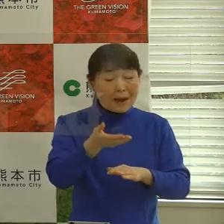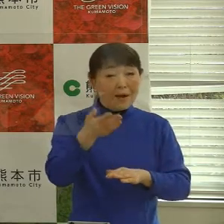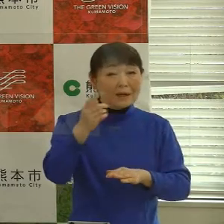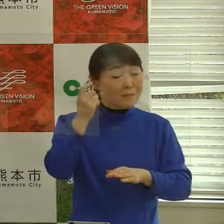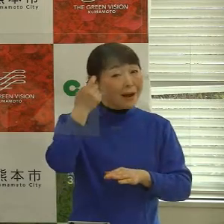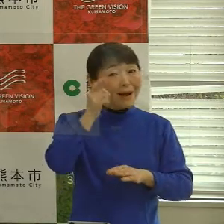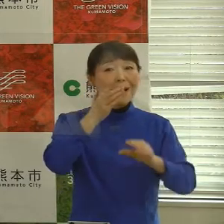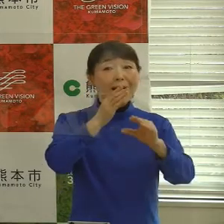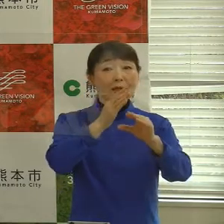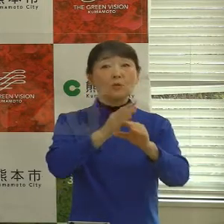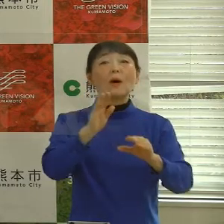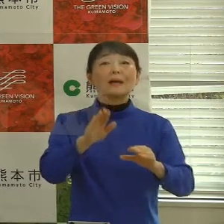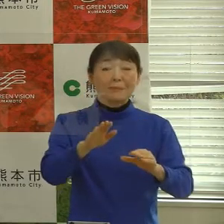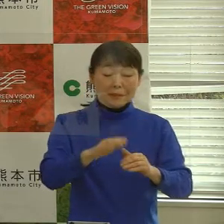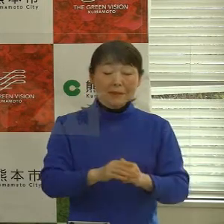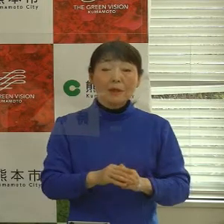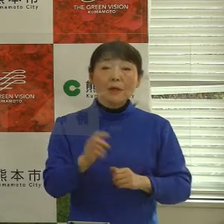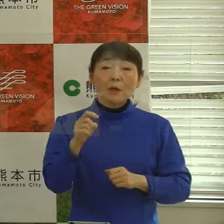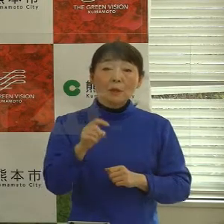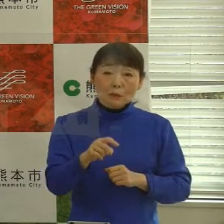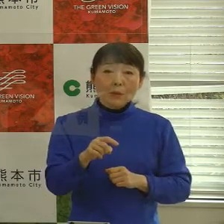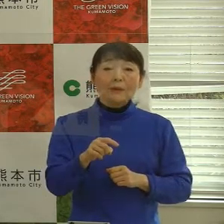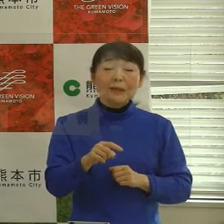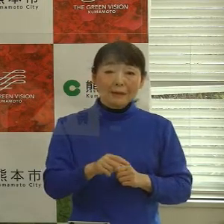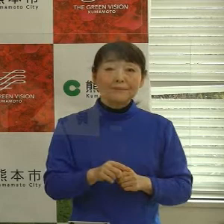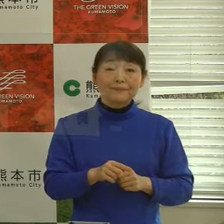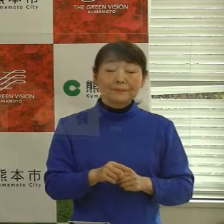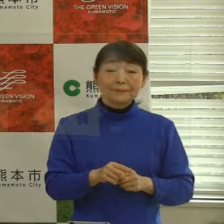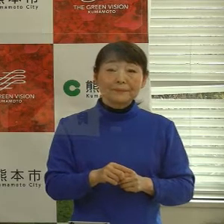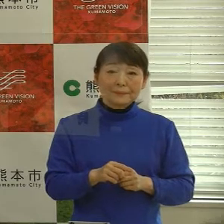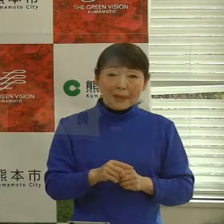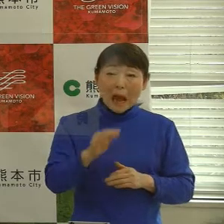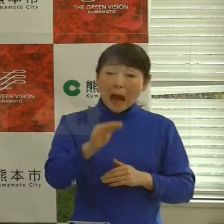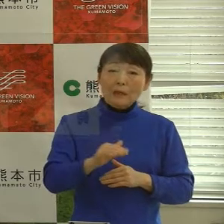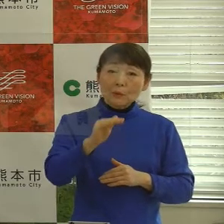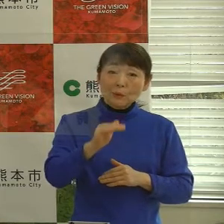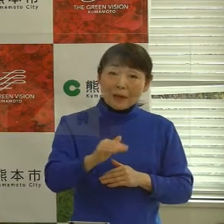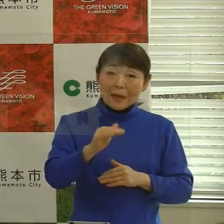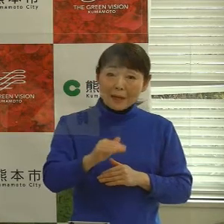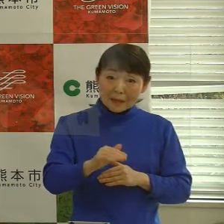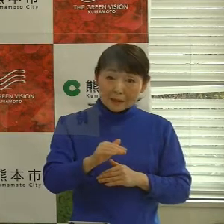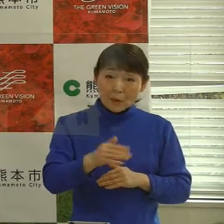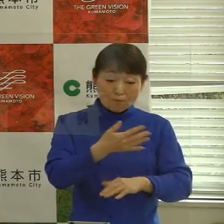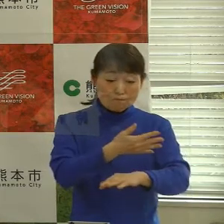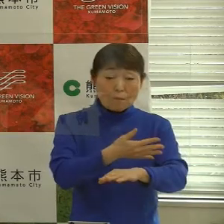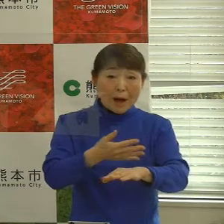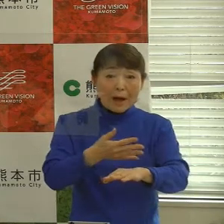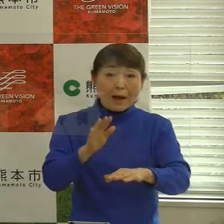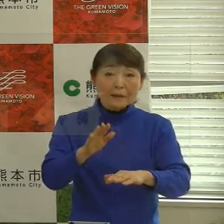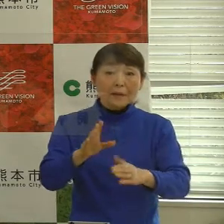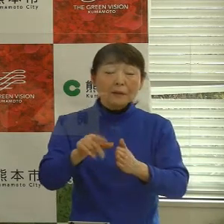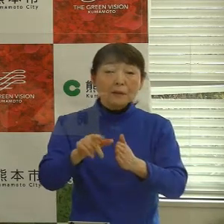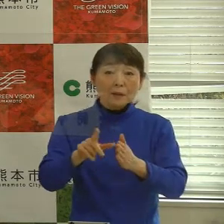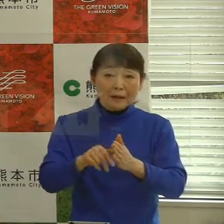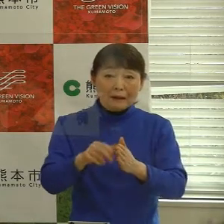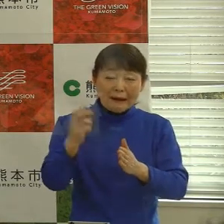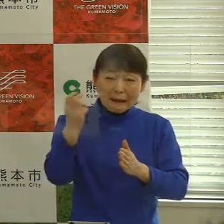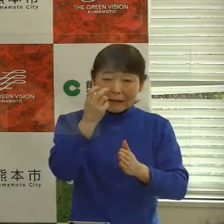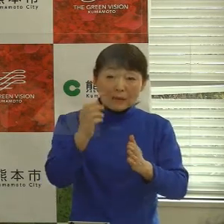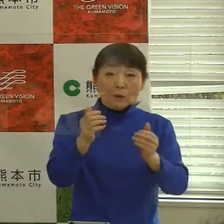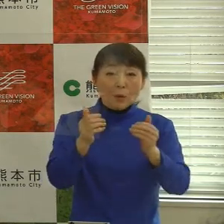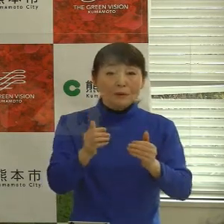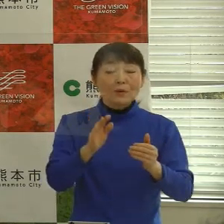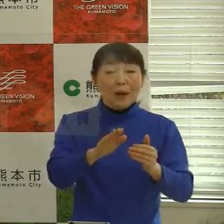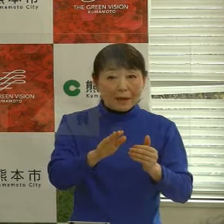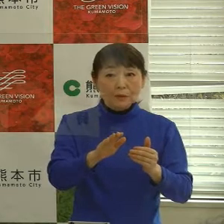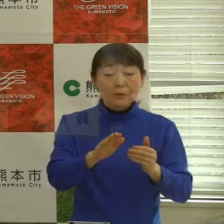している段階ですので、またその段階がある程度経た状況の中でですね、例えばその検証の必要があるよね